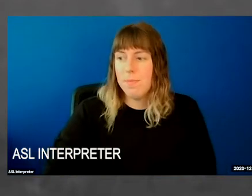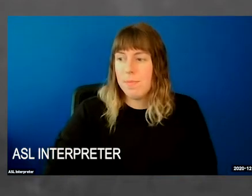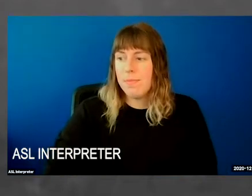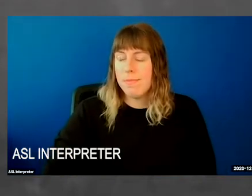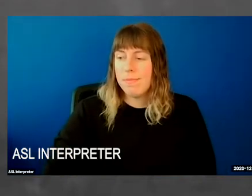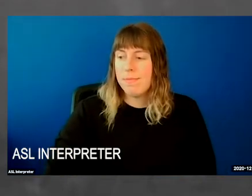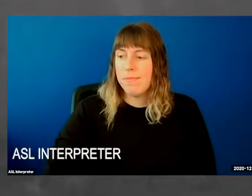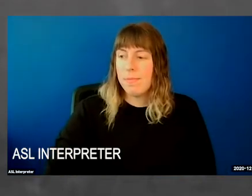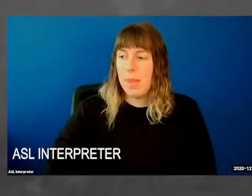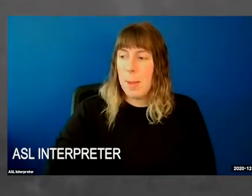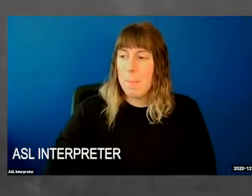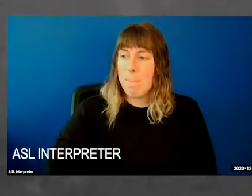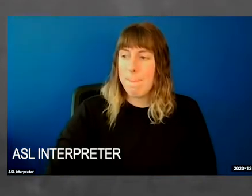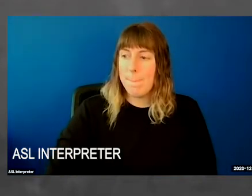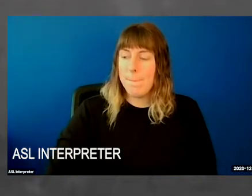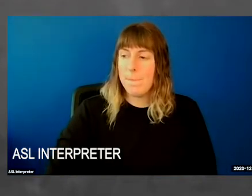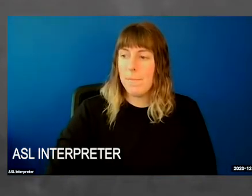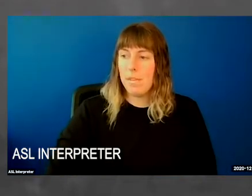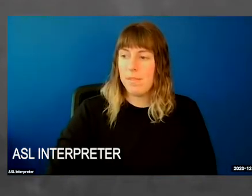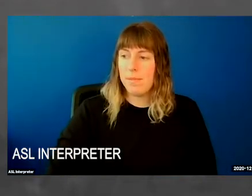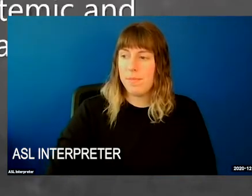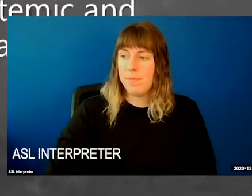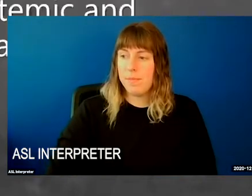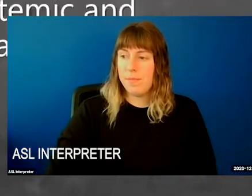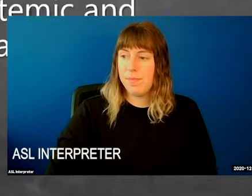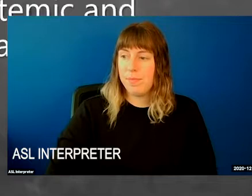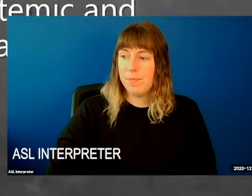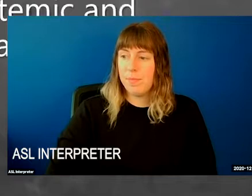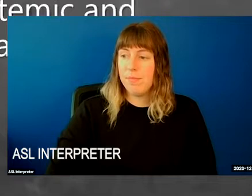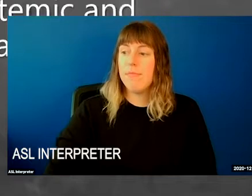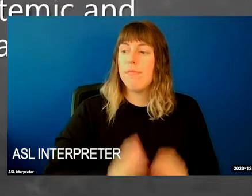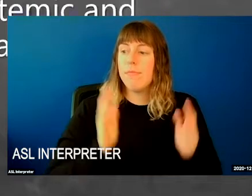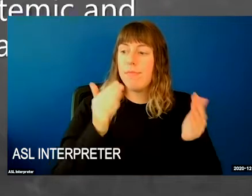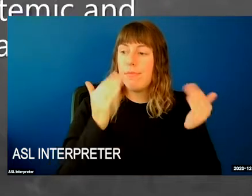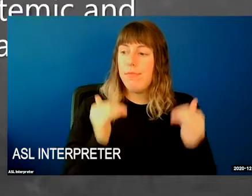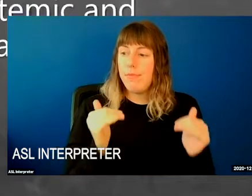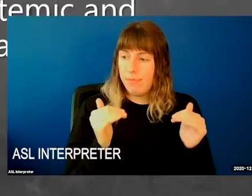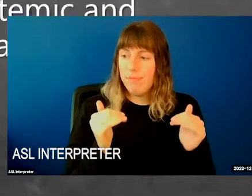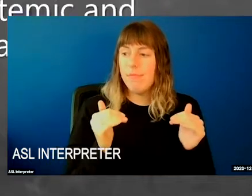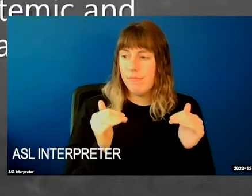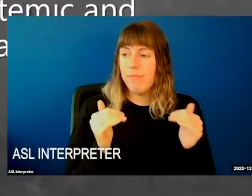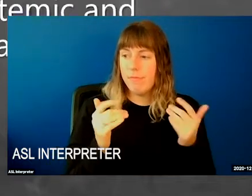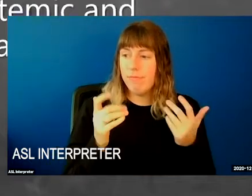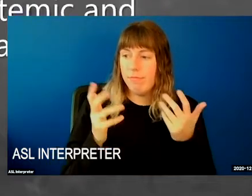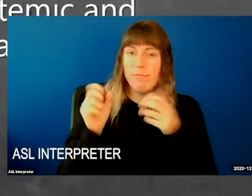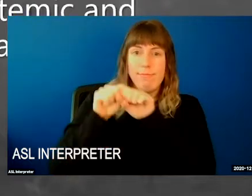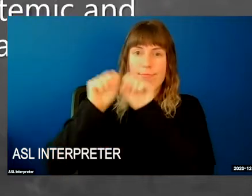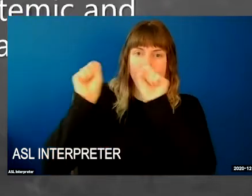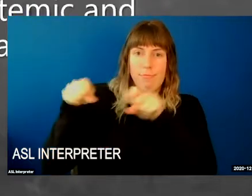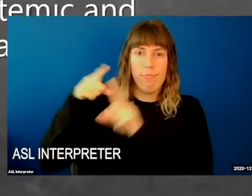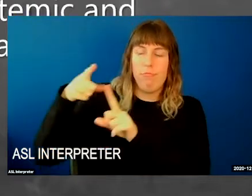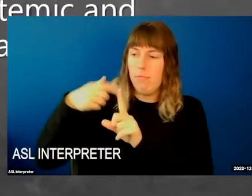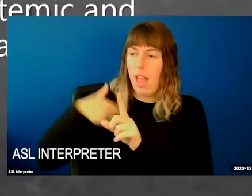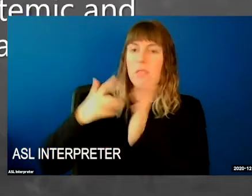moindres paroles peuvent être catalogués dans un dossier. Et bon, c'est des environnements qui sont violents à